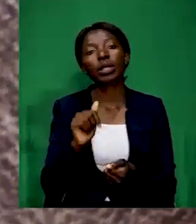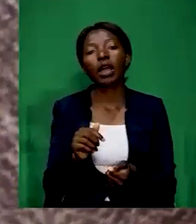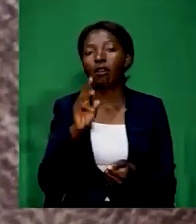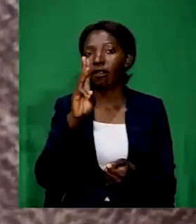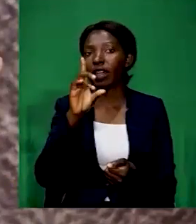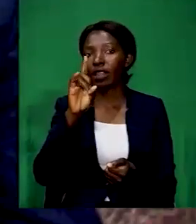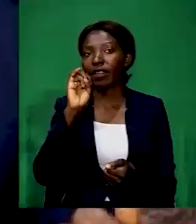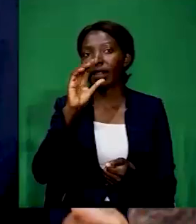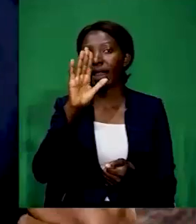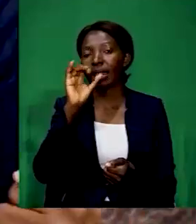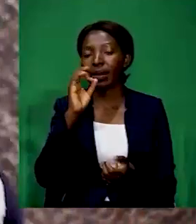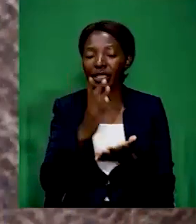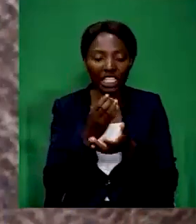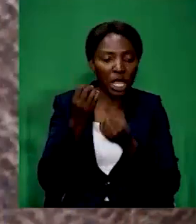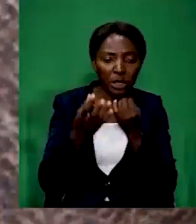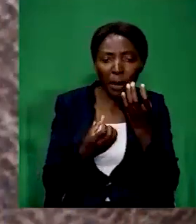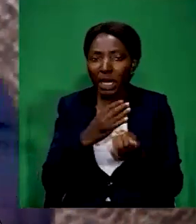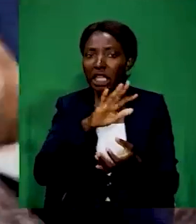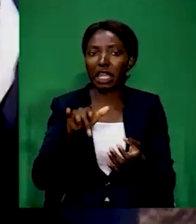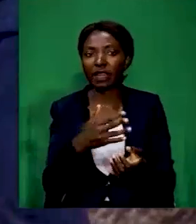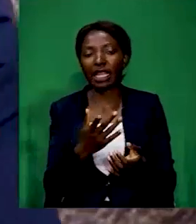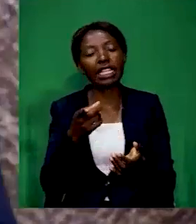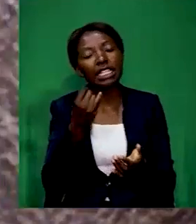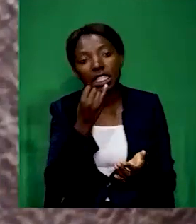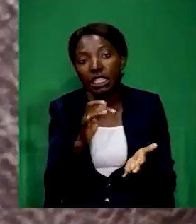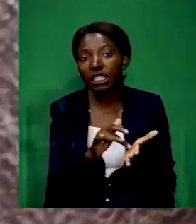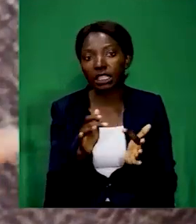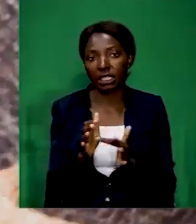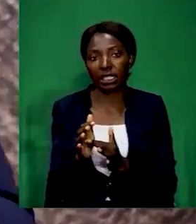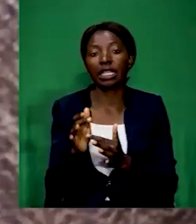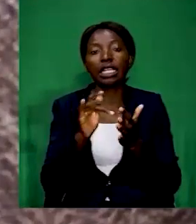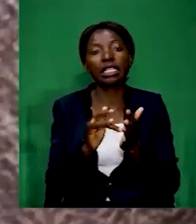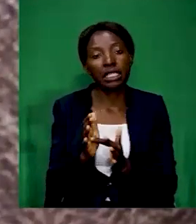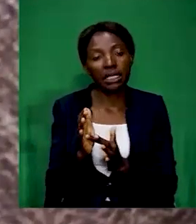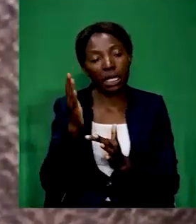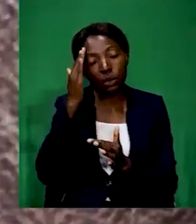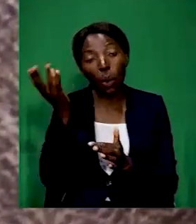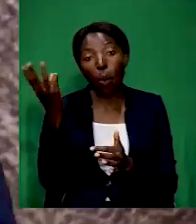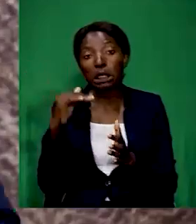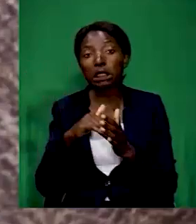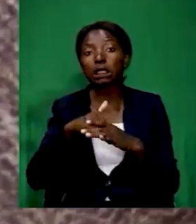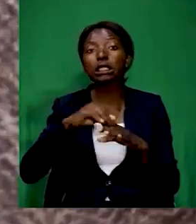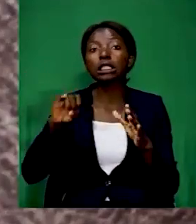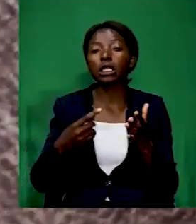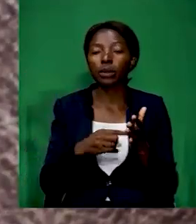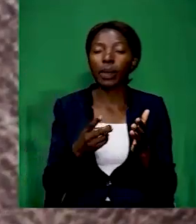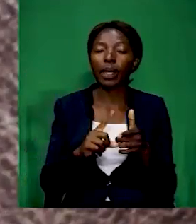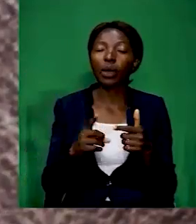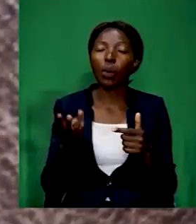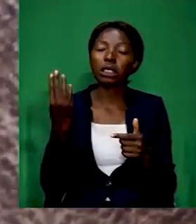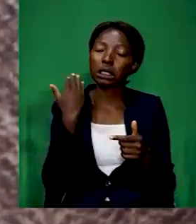Philip akatanga kurapanura. Akatai waka, uyu ndi Jesu. Jesu akanga ari muJerusarema.